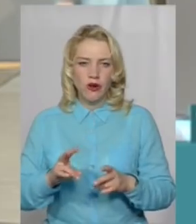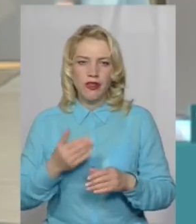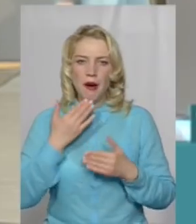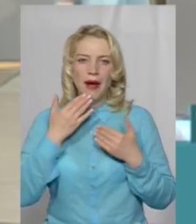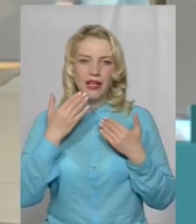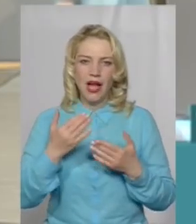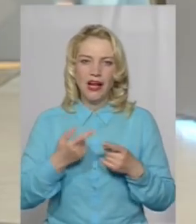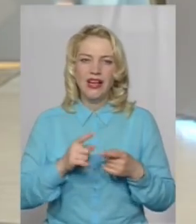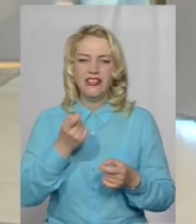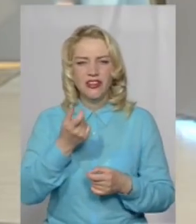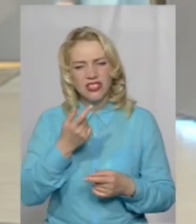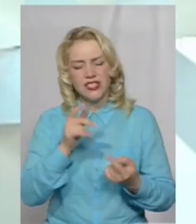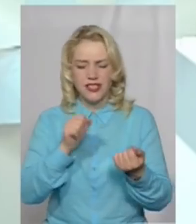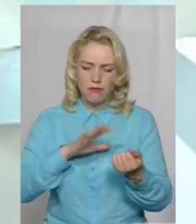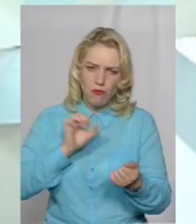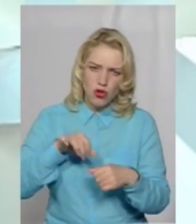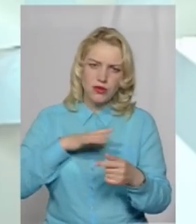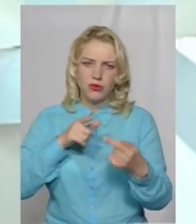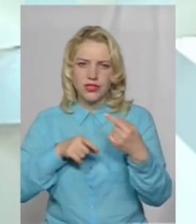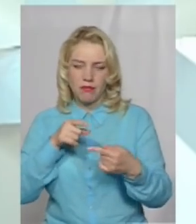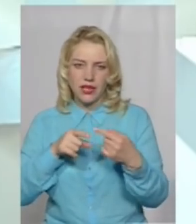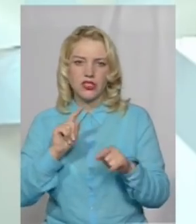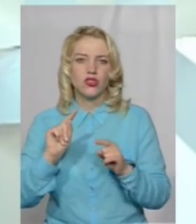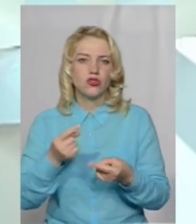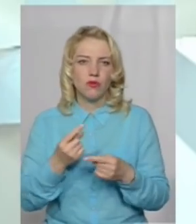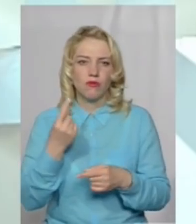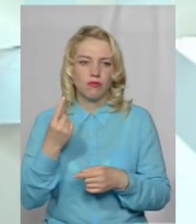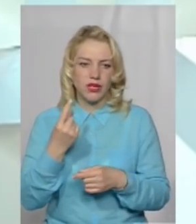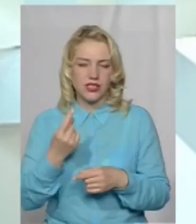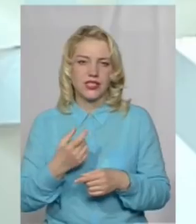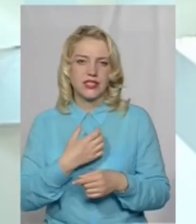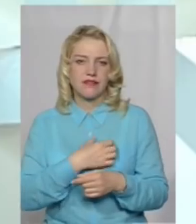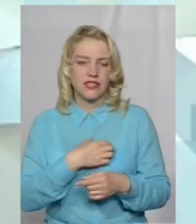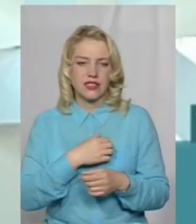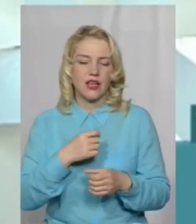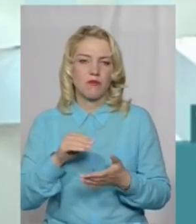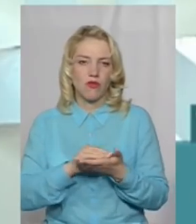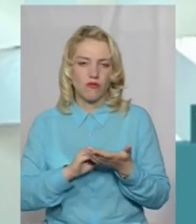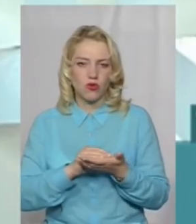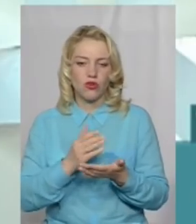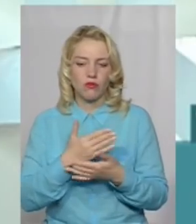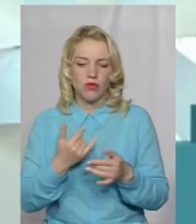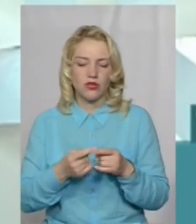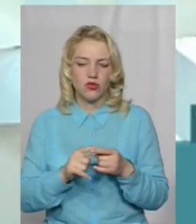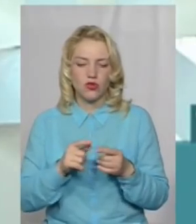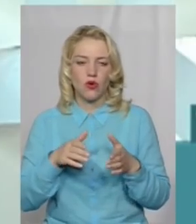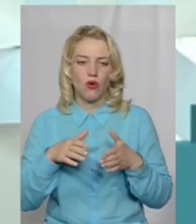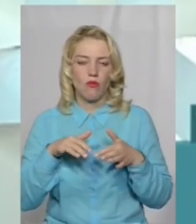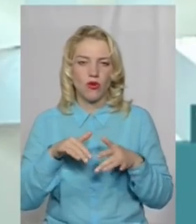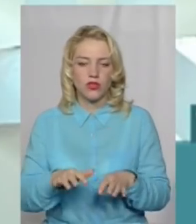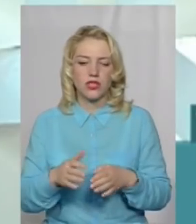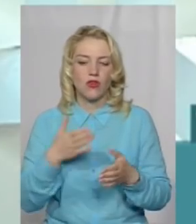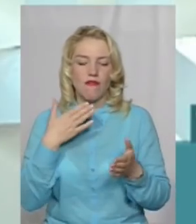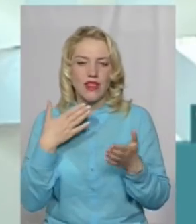Ну, хотів би трішечки заперечити. Перш за все, сьогодні, повторюю, ми відносимося до цього процесу дуже і